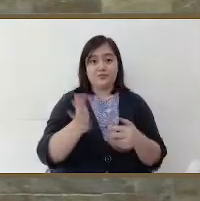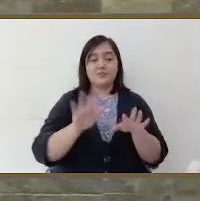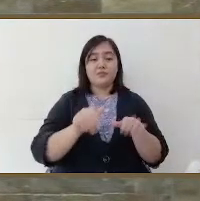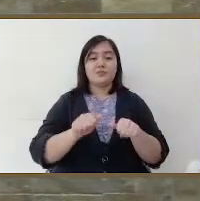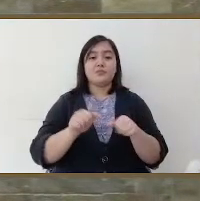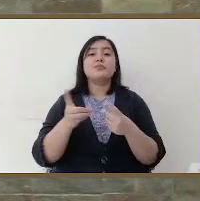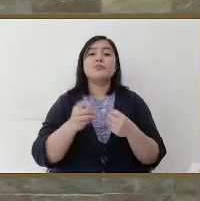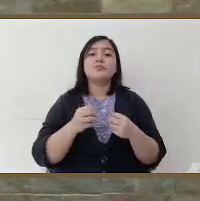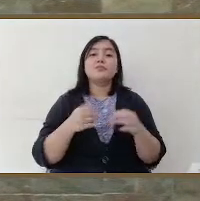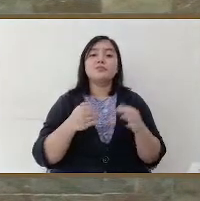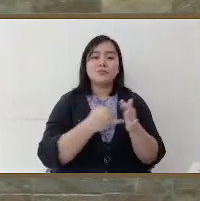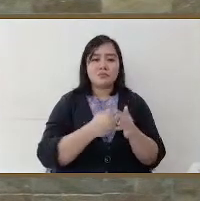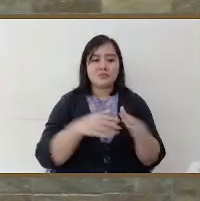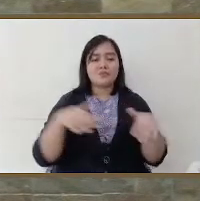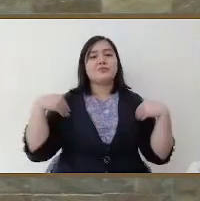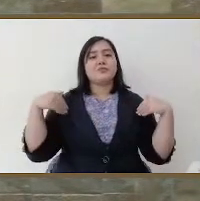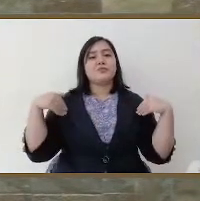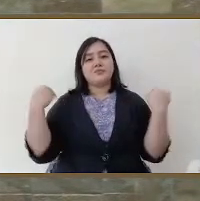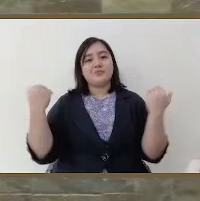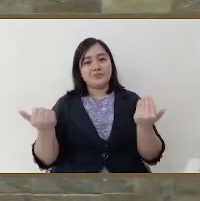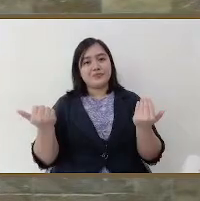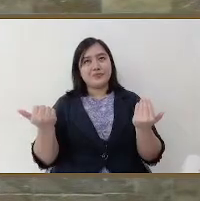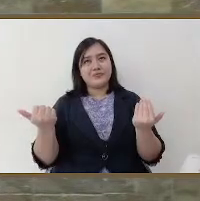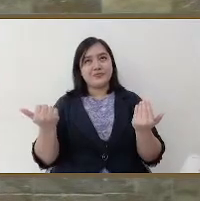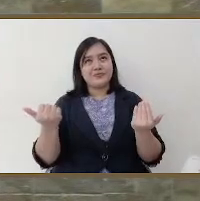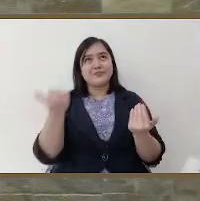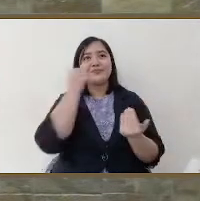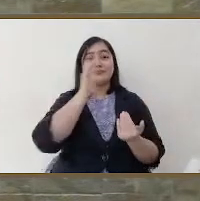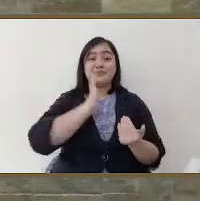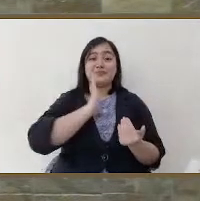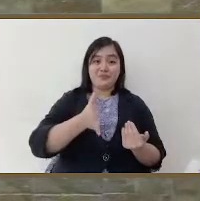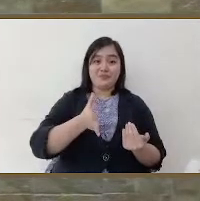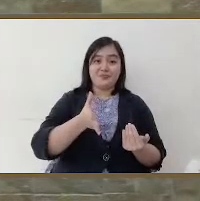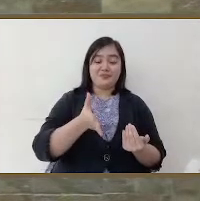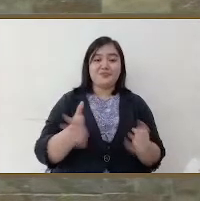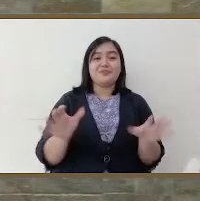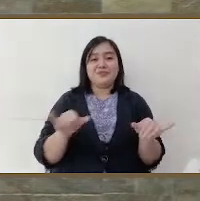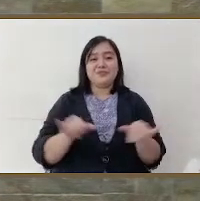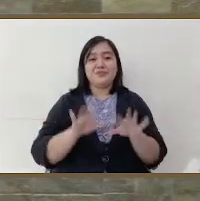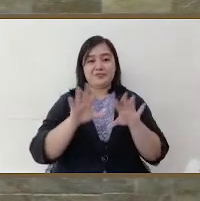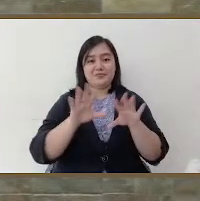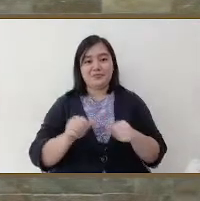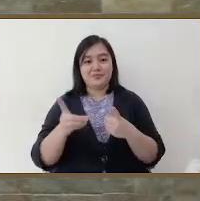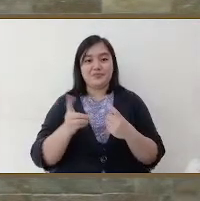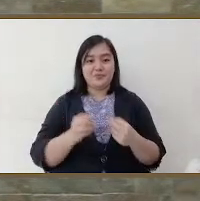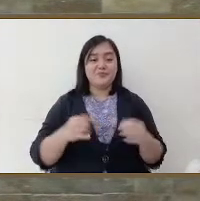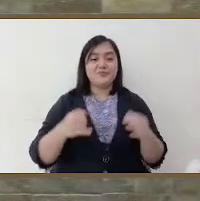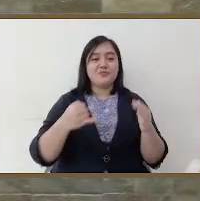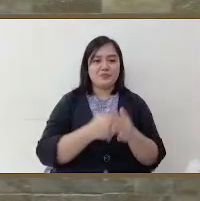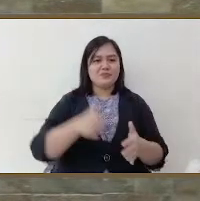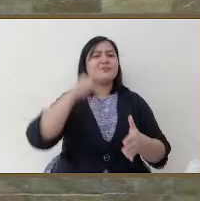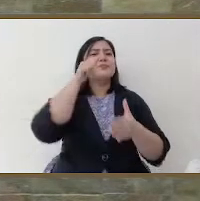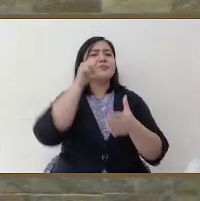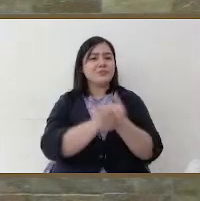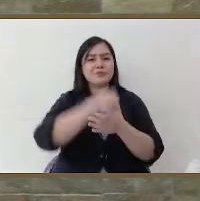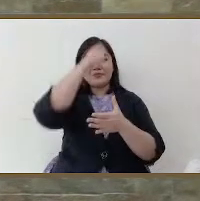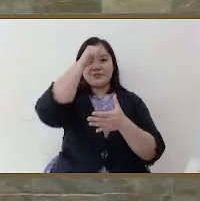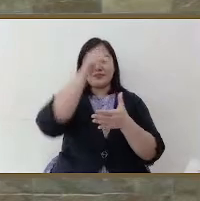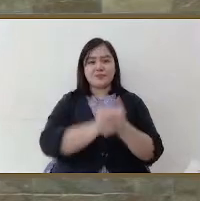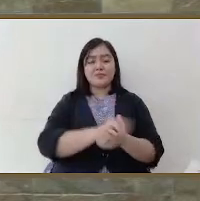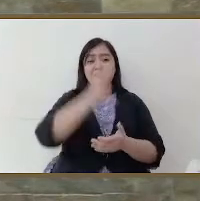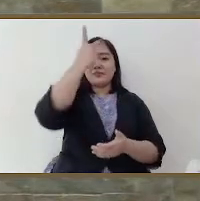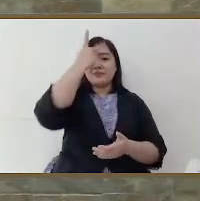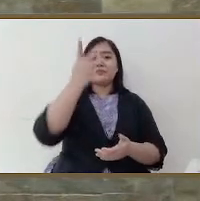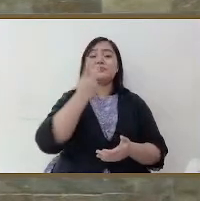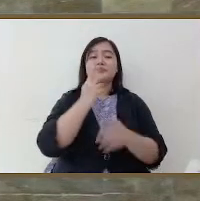Young woman, you can do it. Girls, boys, you can do it. Husbands, you can do it. Wives, you can do it. Parents, you can do